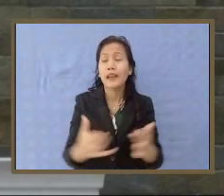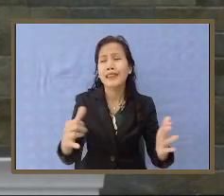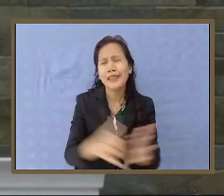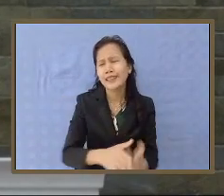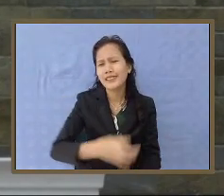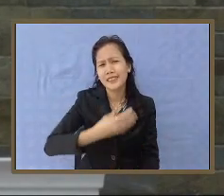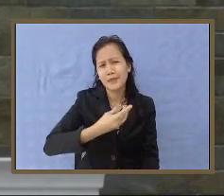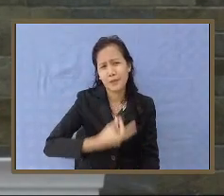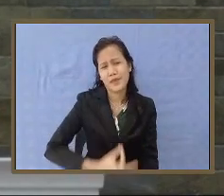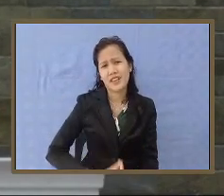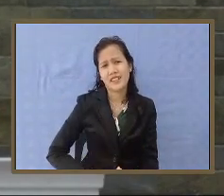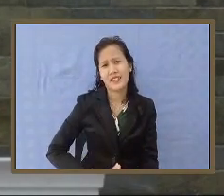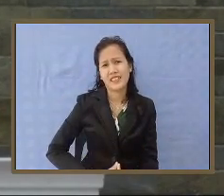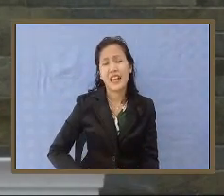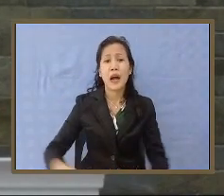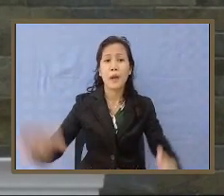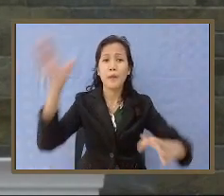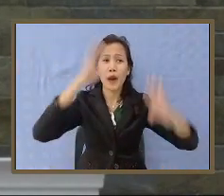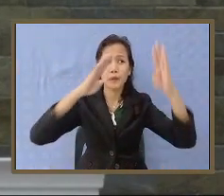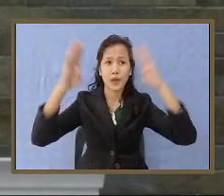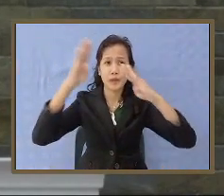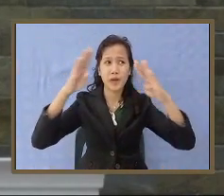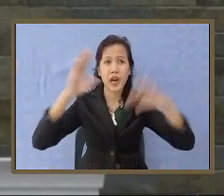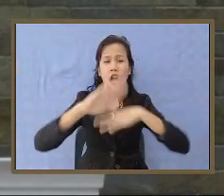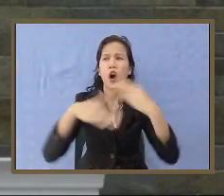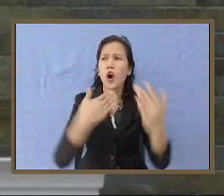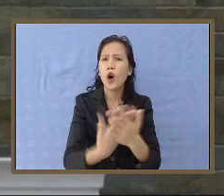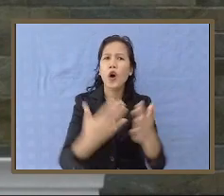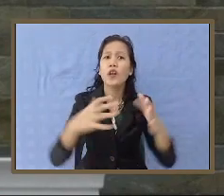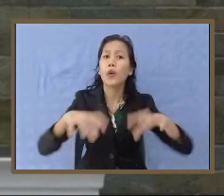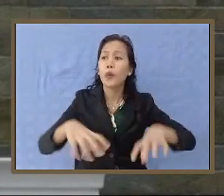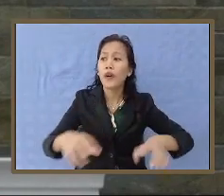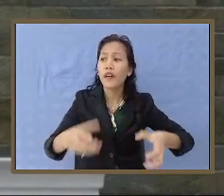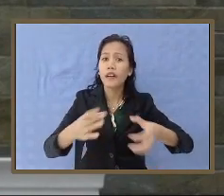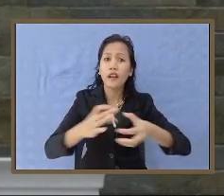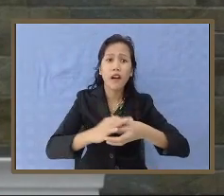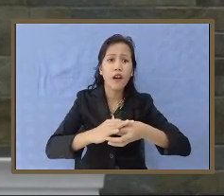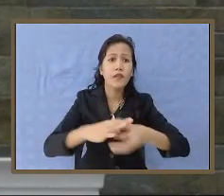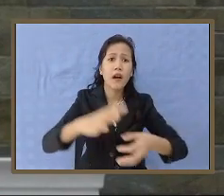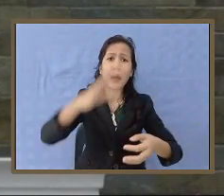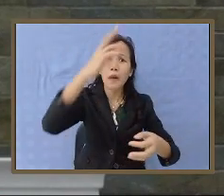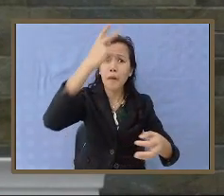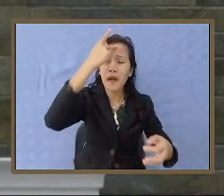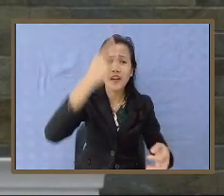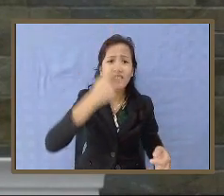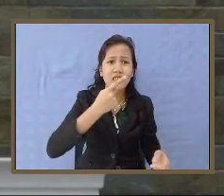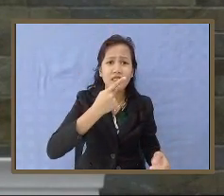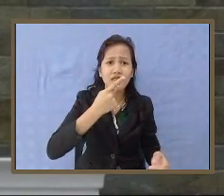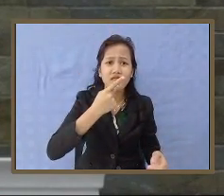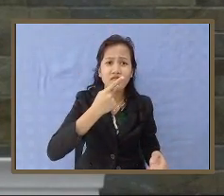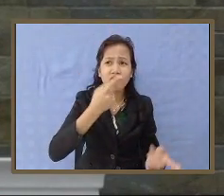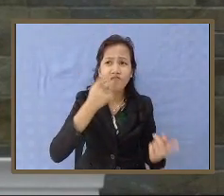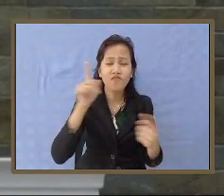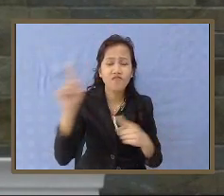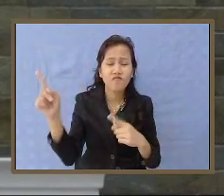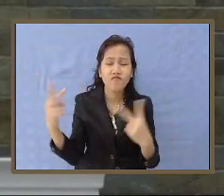Yung pagsisikap ng magulang para maayos ang kanilang mga anak, umuwi ho sa walang kwenta.